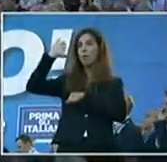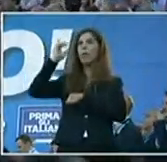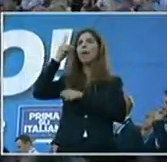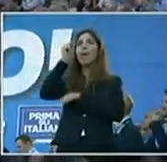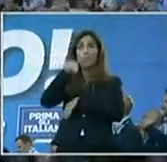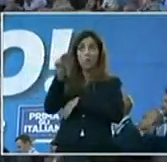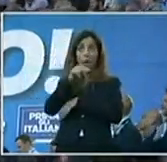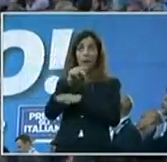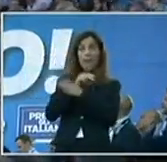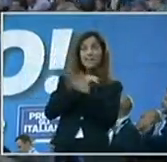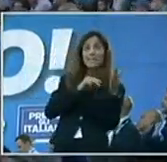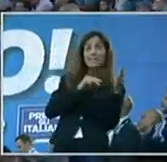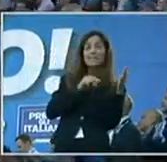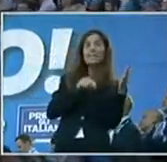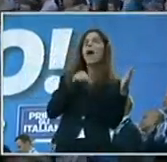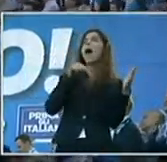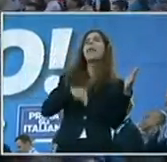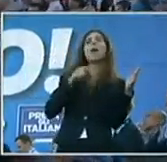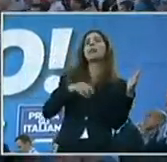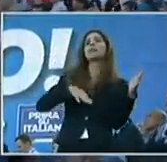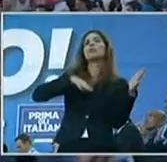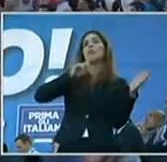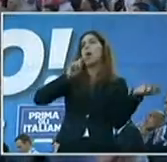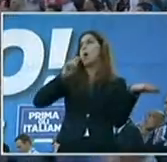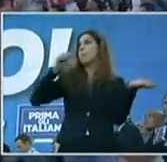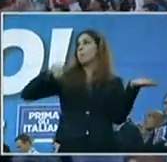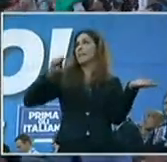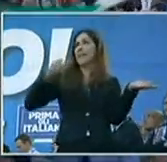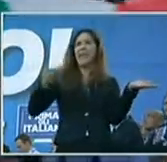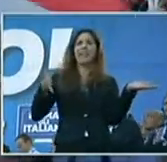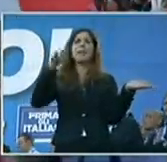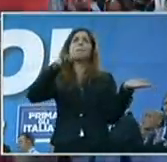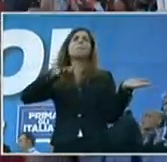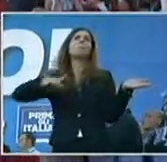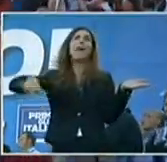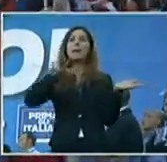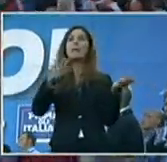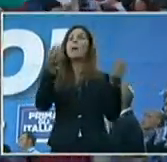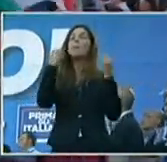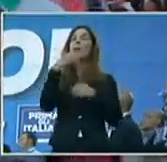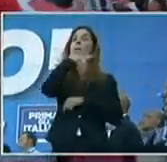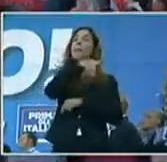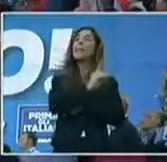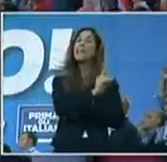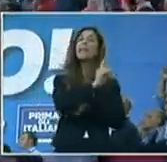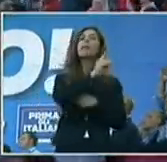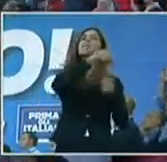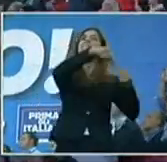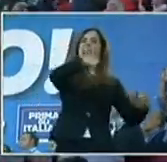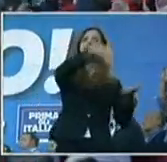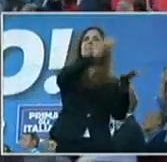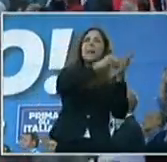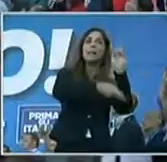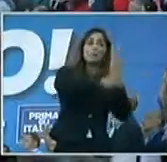votavano a sinistra, ma che adesso sono in questa piazza perché nelle sedi del PD ci sono più banchieri che operai,